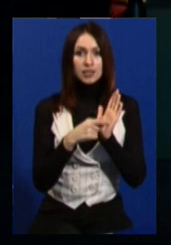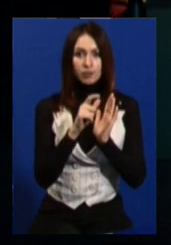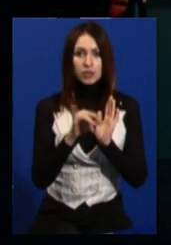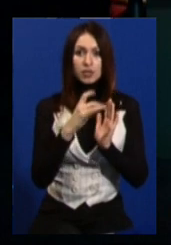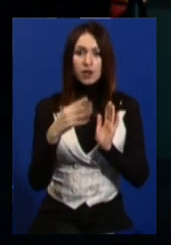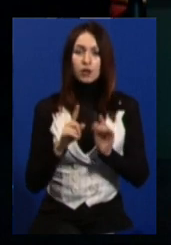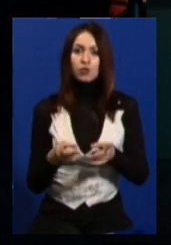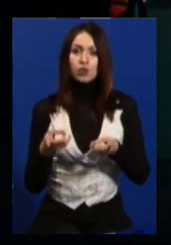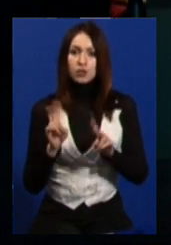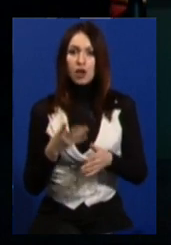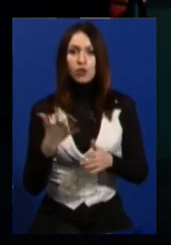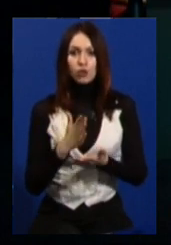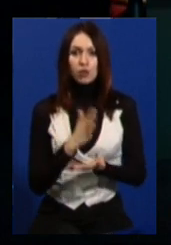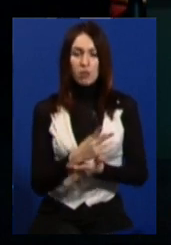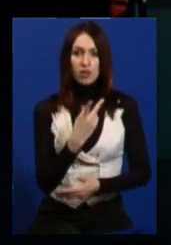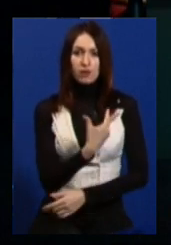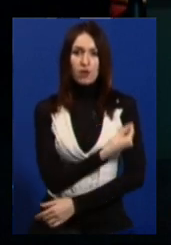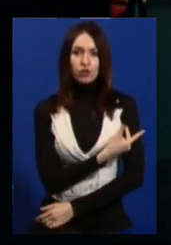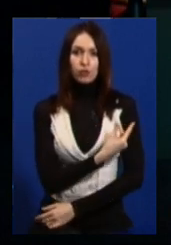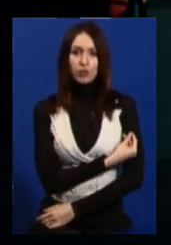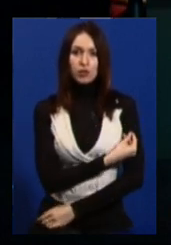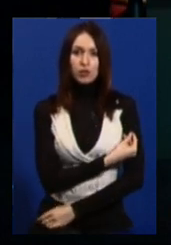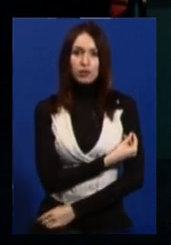що залишилися, які мали два щеплення?